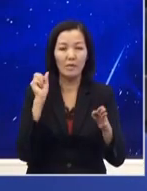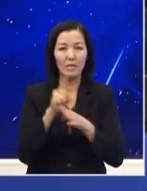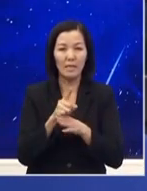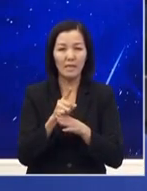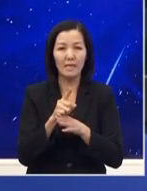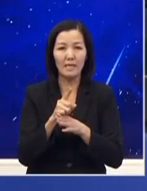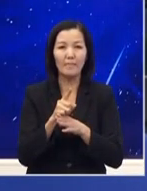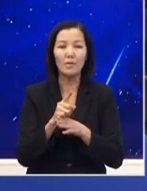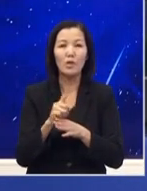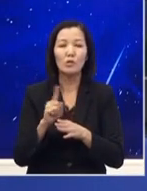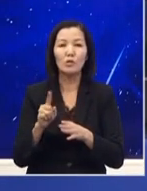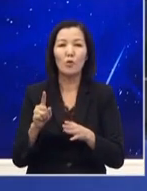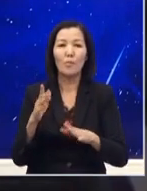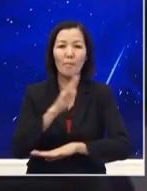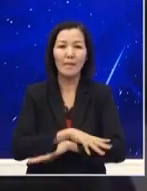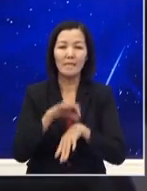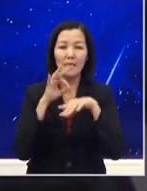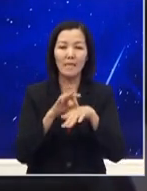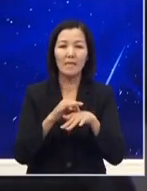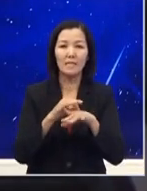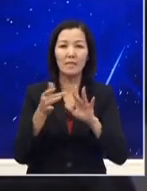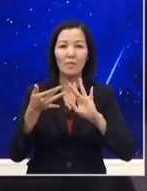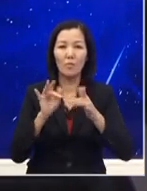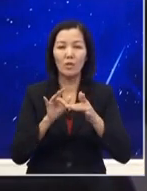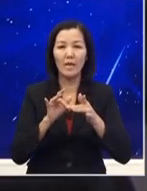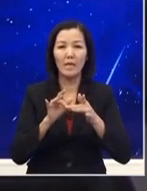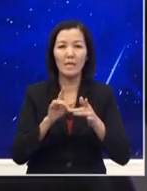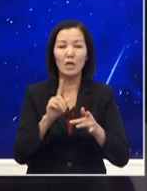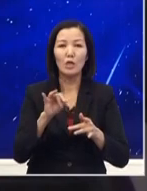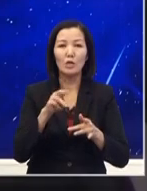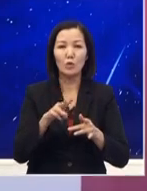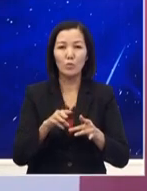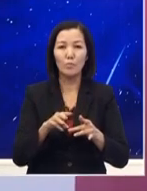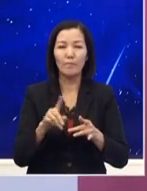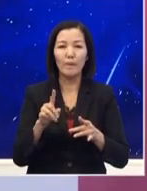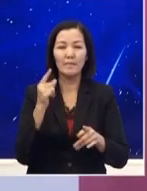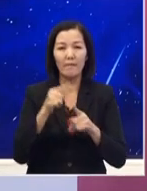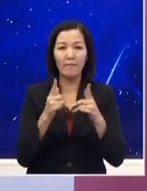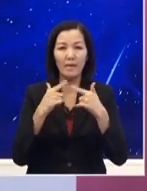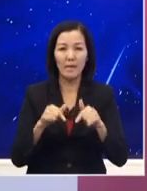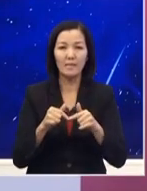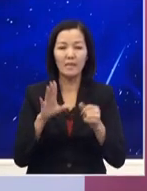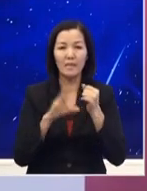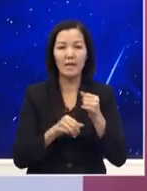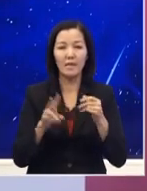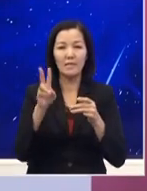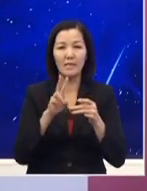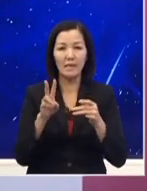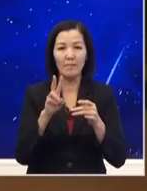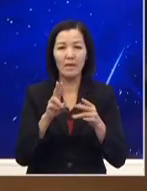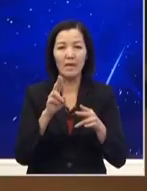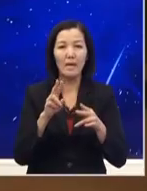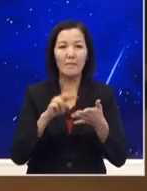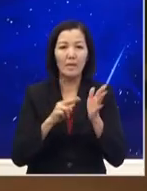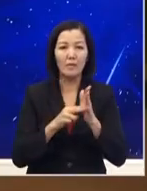задания. Примечательно, что мастер-класс также транслировался в онлайн-режиме на площадке Zoom. По словам организаторов, до конца ноября тренинг